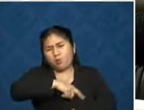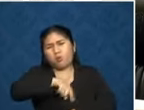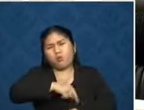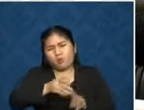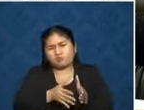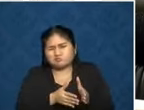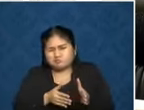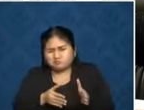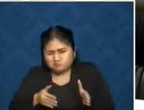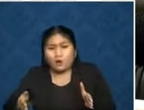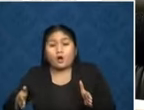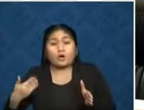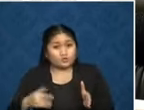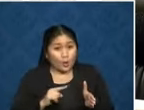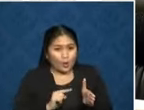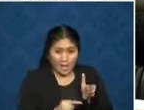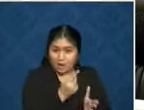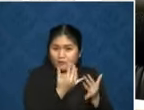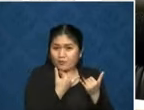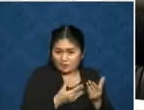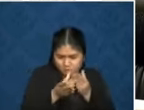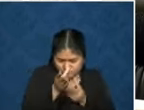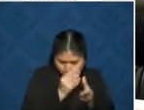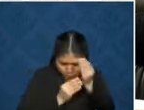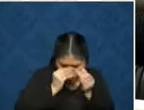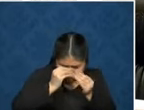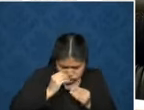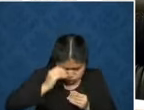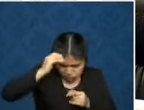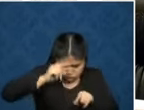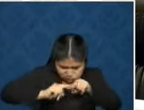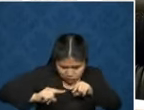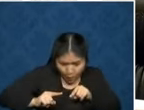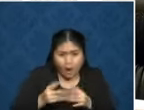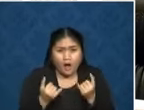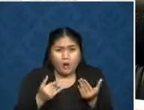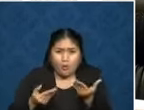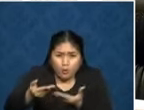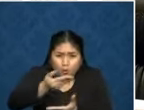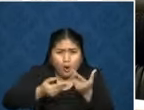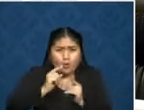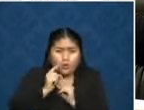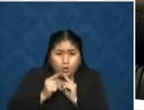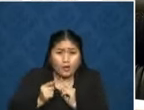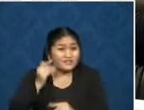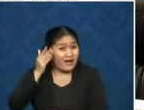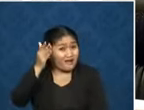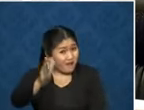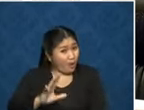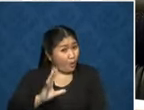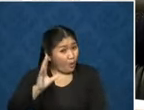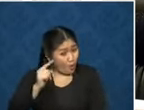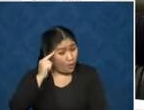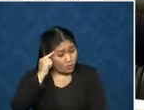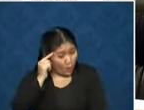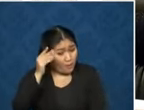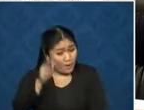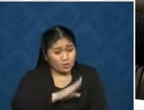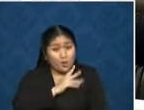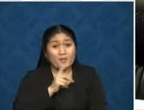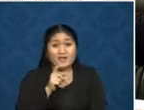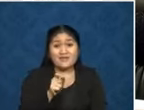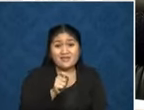ต้องเริ่มที่จะศึกษาวันนี้เริ่มที่จะคุยกันวันนี้แล้วครับว่าถ้าอนาคตจะต้องมี AI เข้ามาแทน